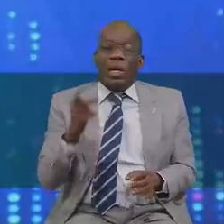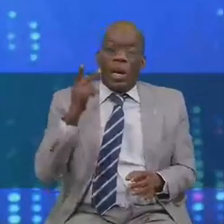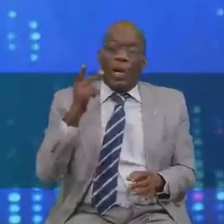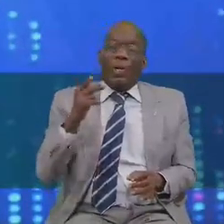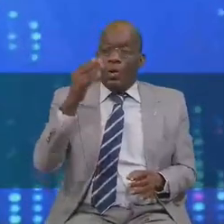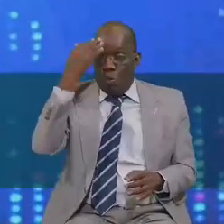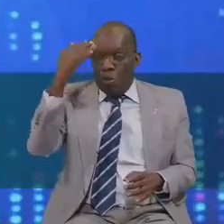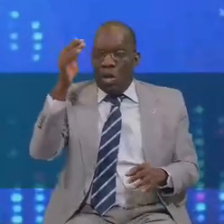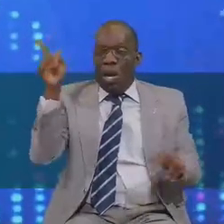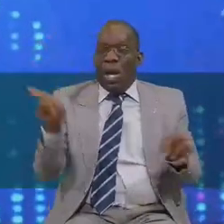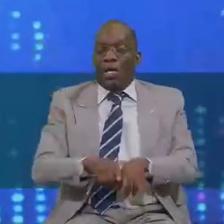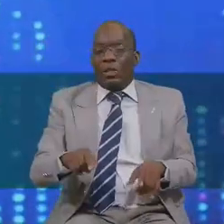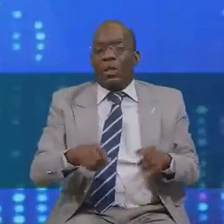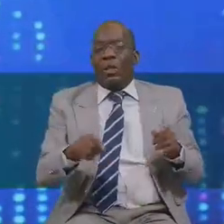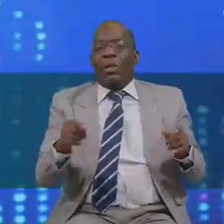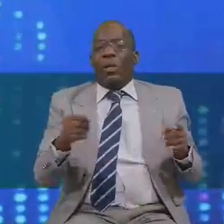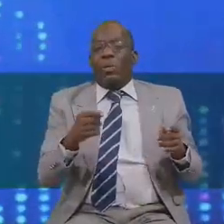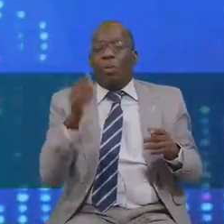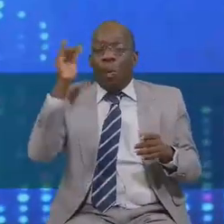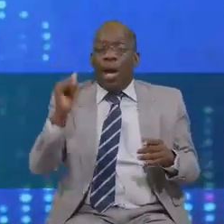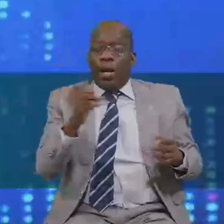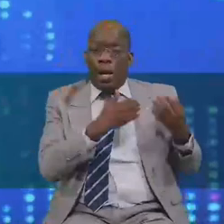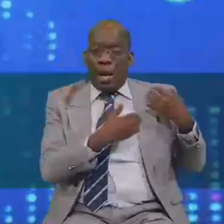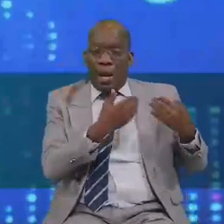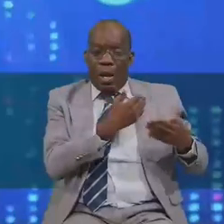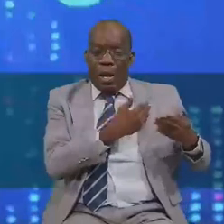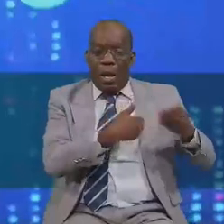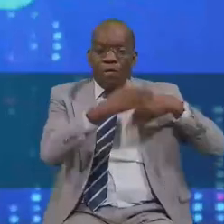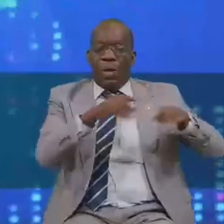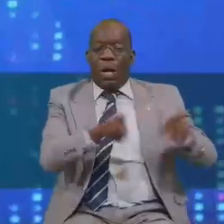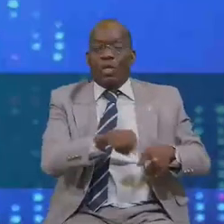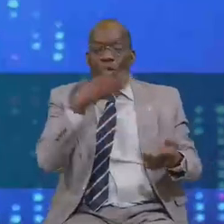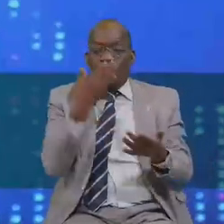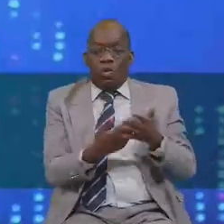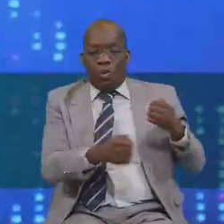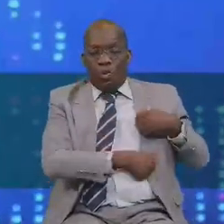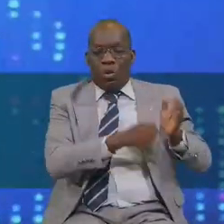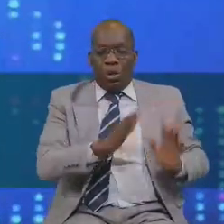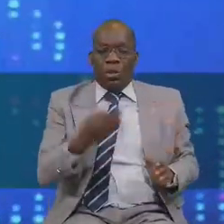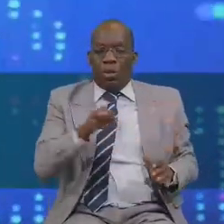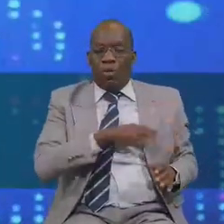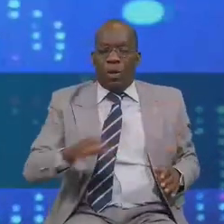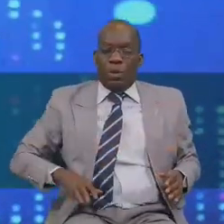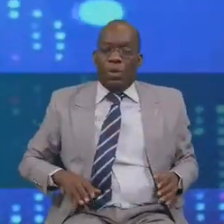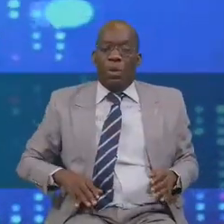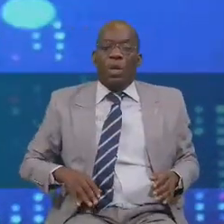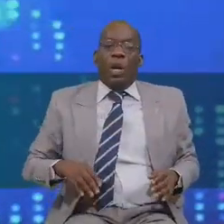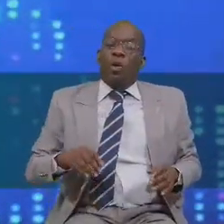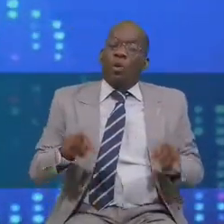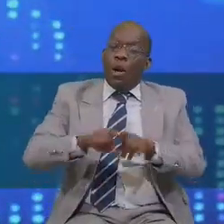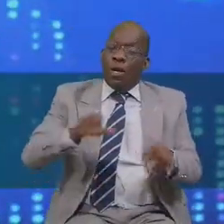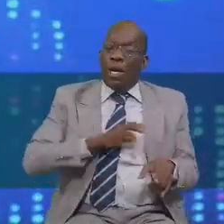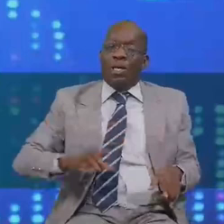ciel comme un bon soldat de Jésus-Christ. Pour être un soldat de Christ, je ne puis rien